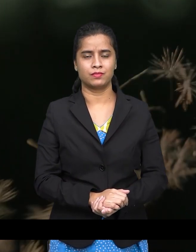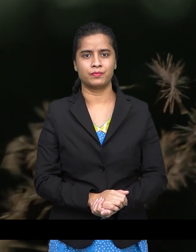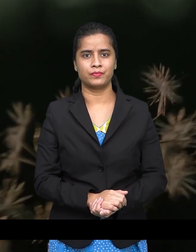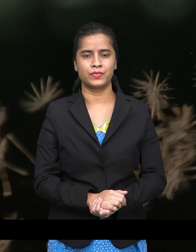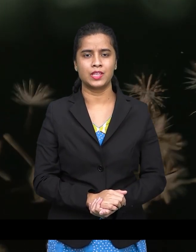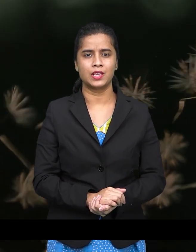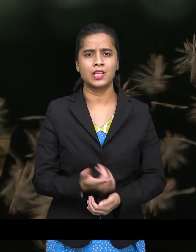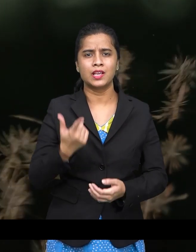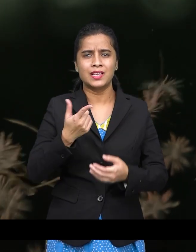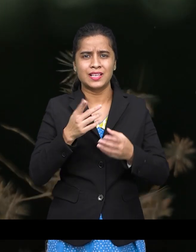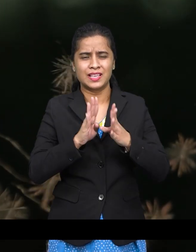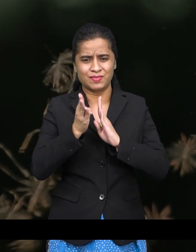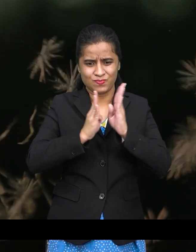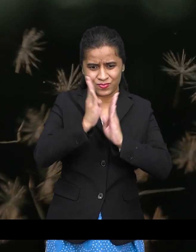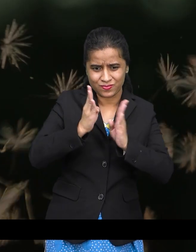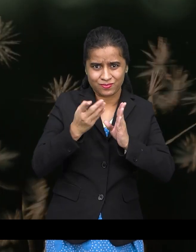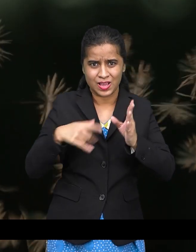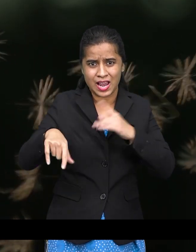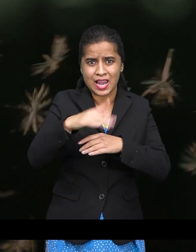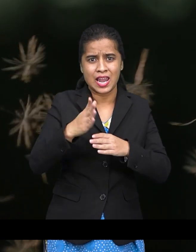किंवा बंदुकी,